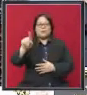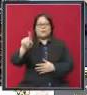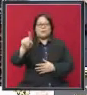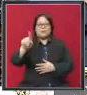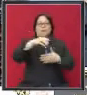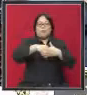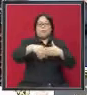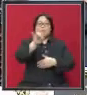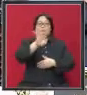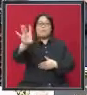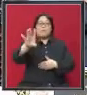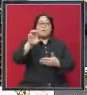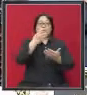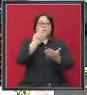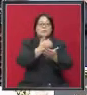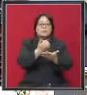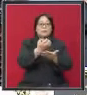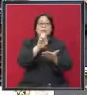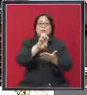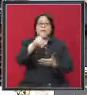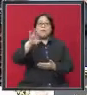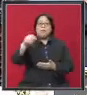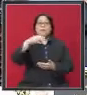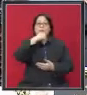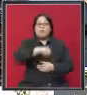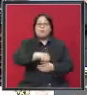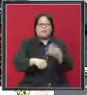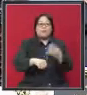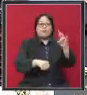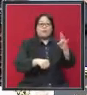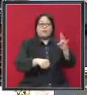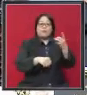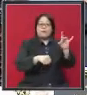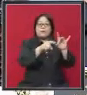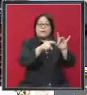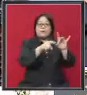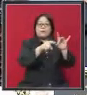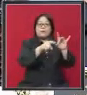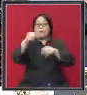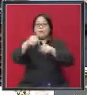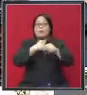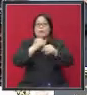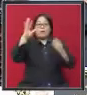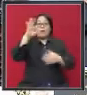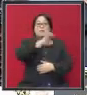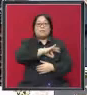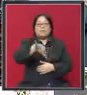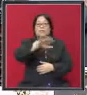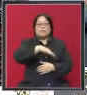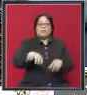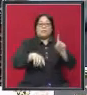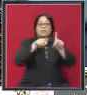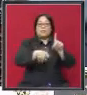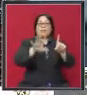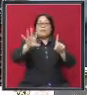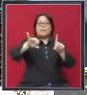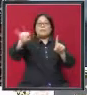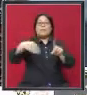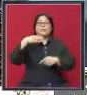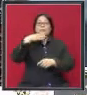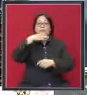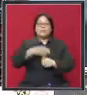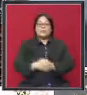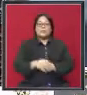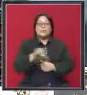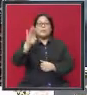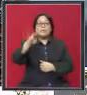sebanyak RM50 secara one-off ke dalam akaun e-wallet bagi mereka yang berumur 18 hingga 20 tahun. Ini jangka akan memanfaatkan lebih 1.5 juta